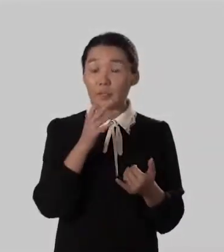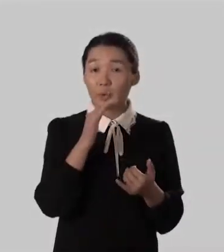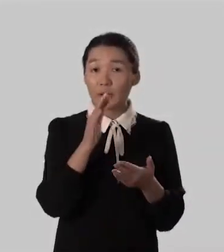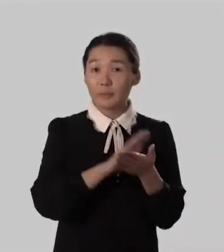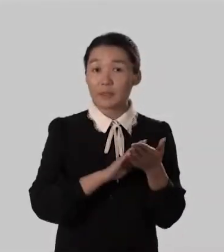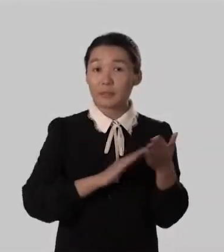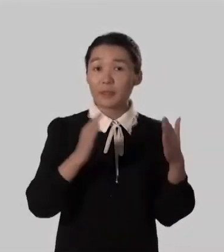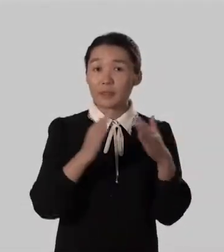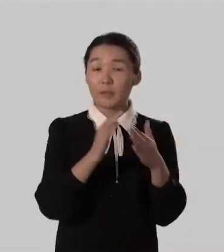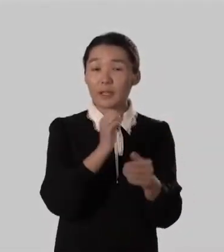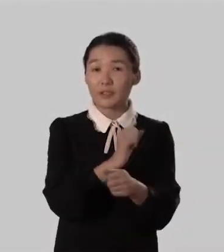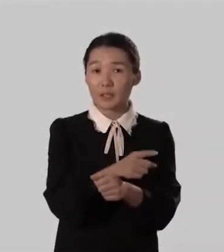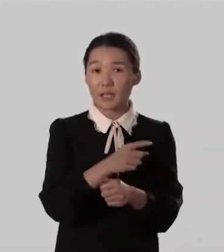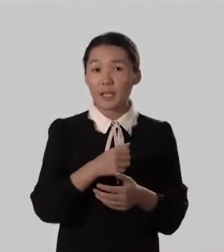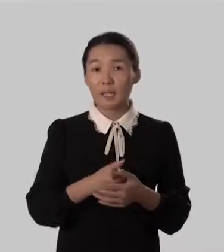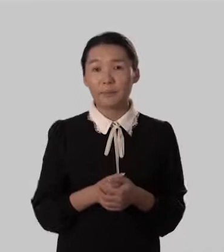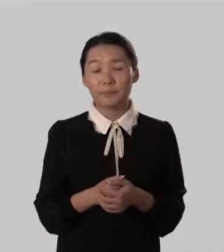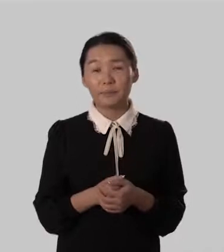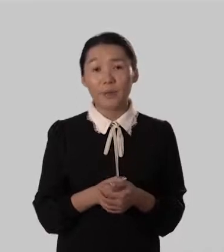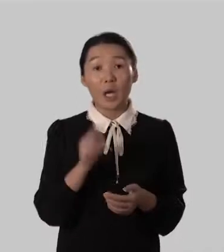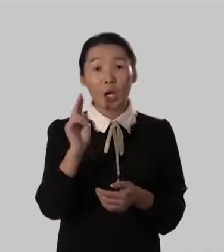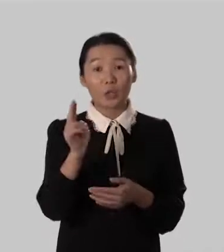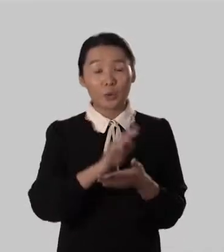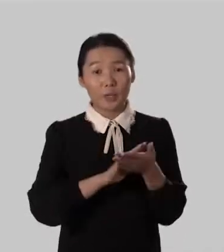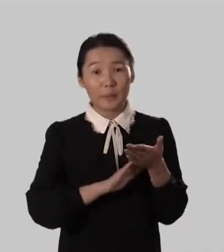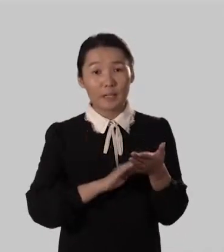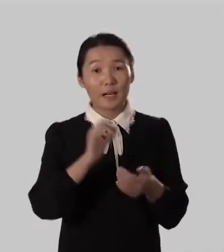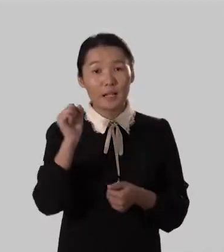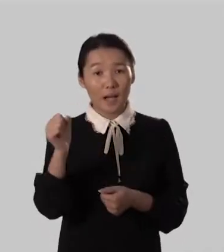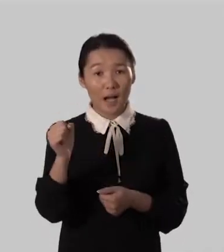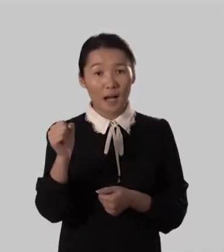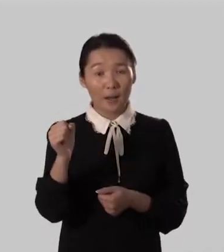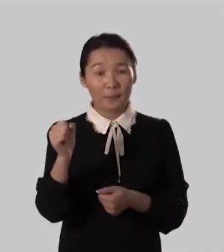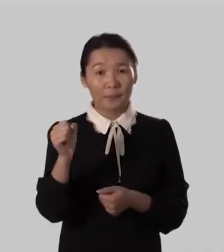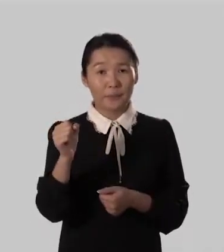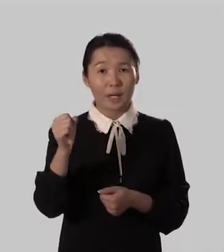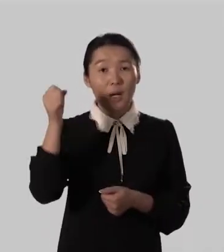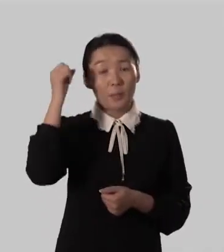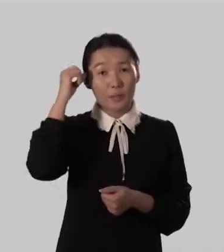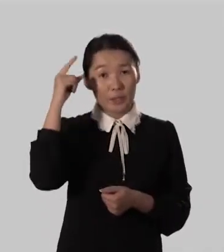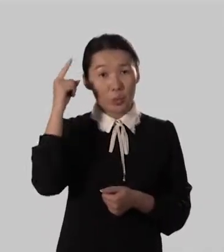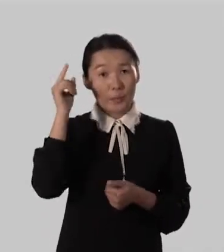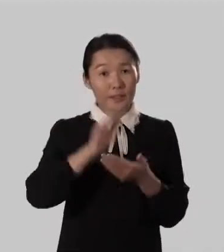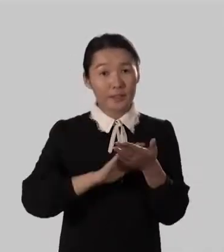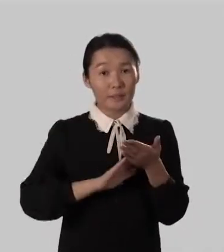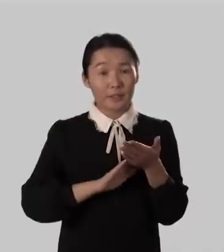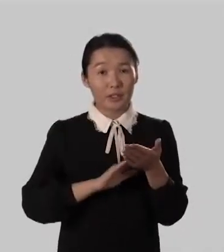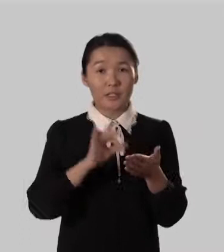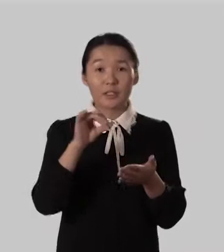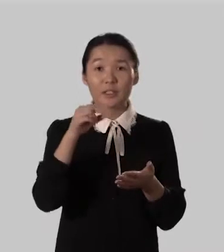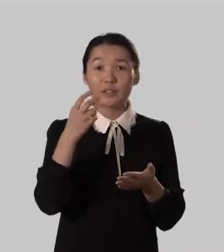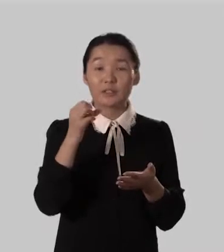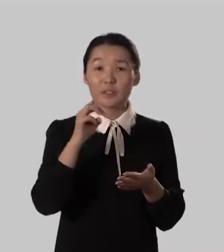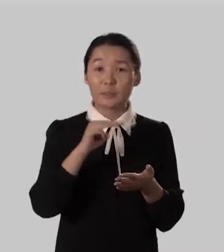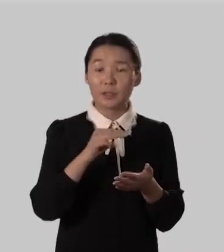пришло время записать домашнее да не те кто написали букву а придумайте и напишите